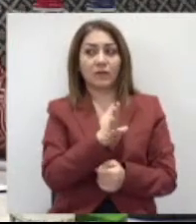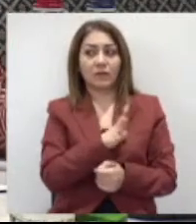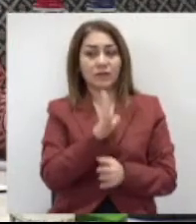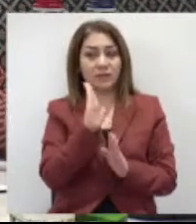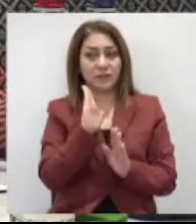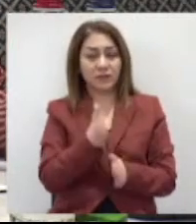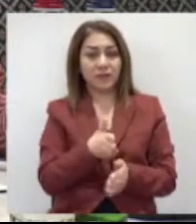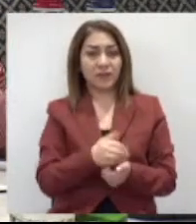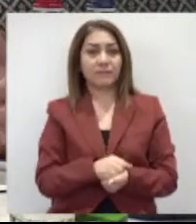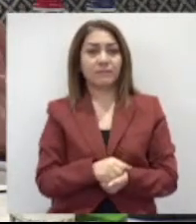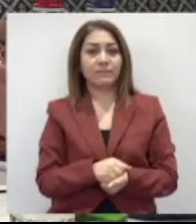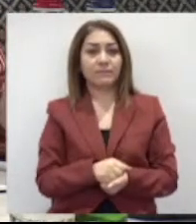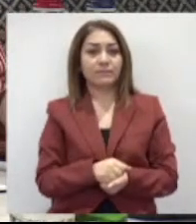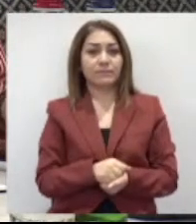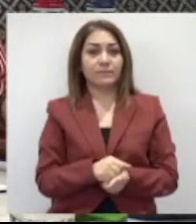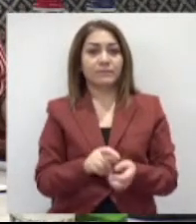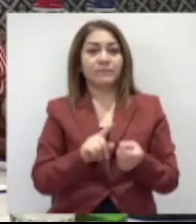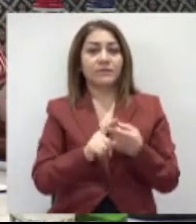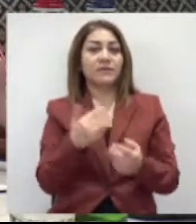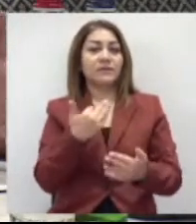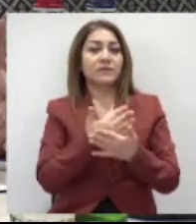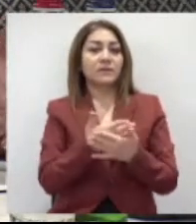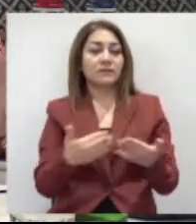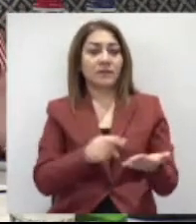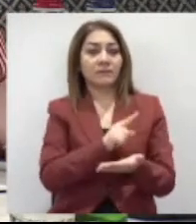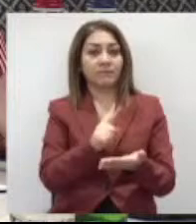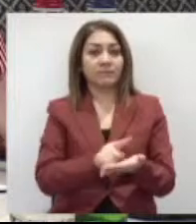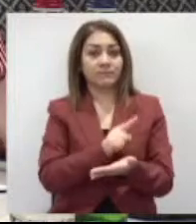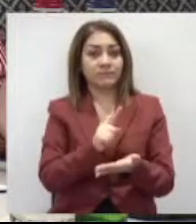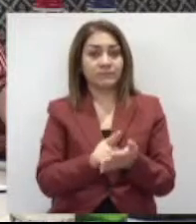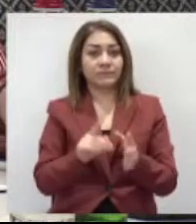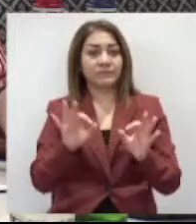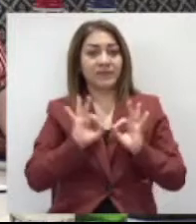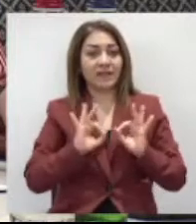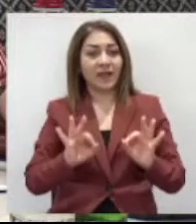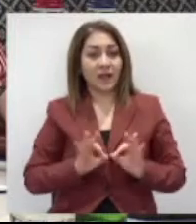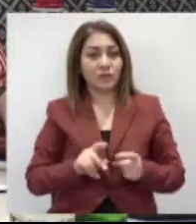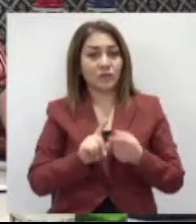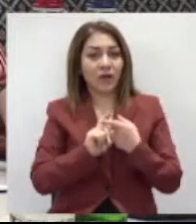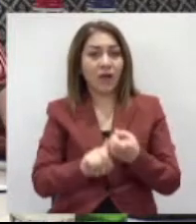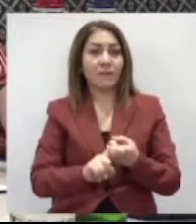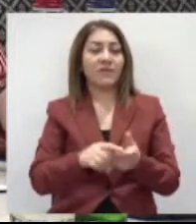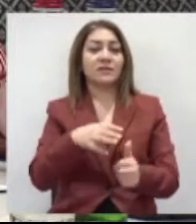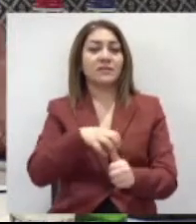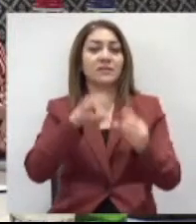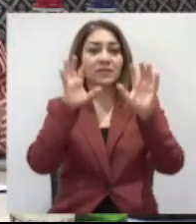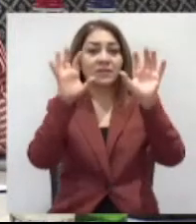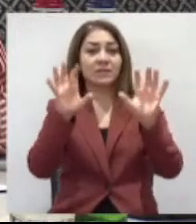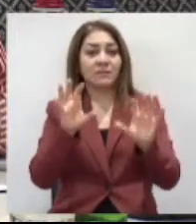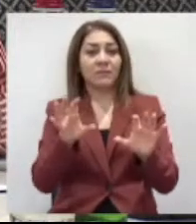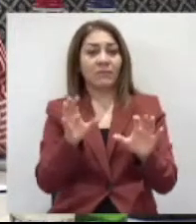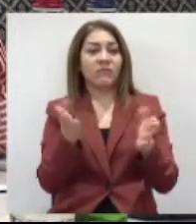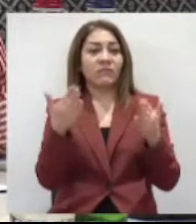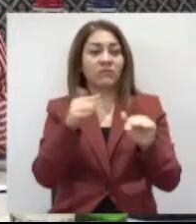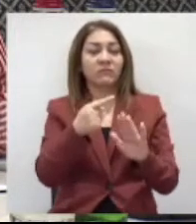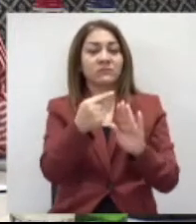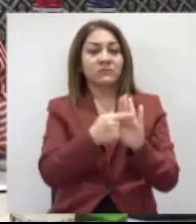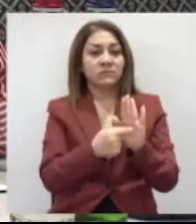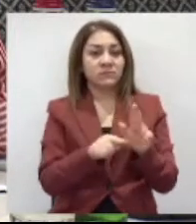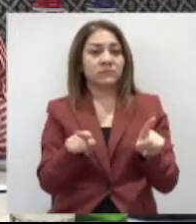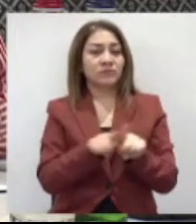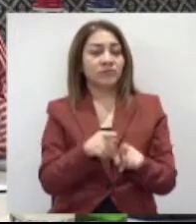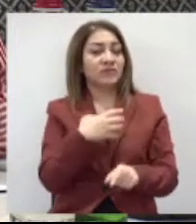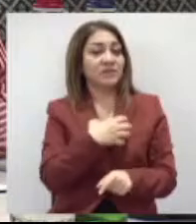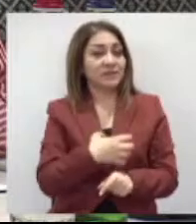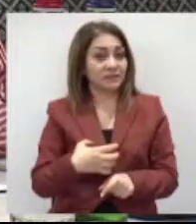ներառել հիմնախնդրին առնչվող ցանկացած հարցադրում, դատախազությանն առնչվող սահմանադրական լուծումները, ինչը դարձյալ կարևոր